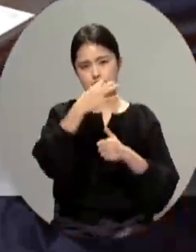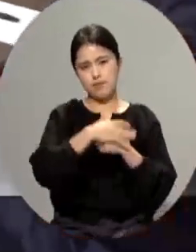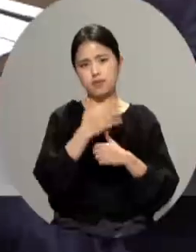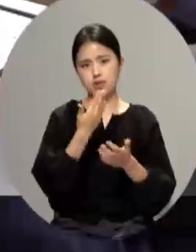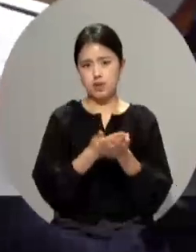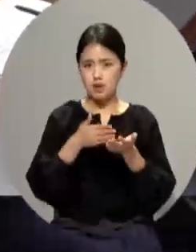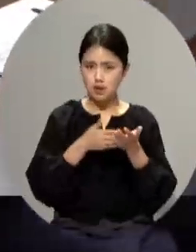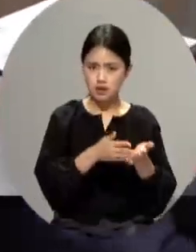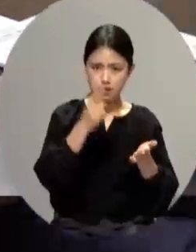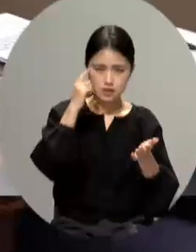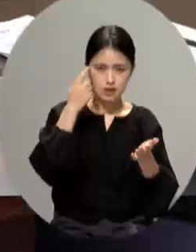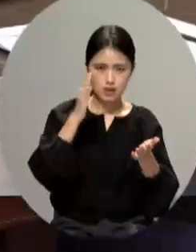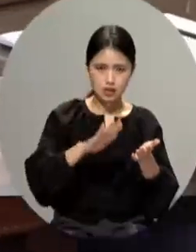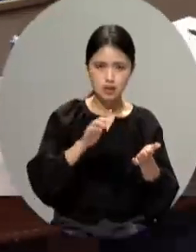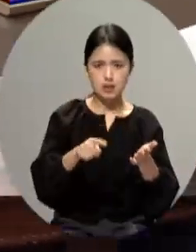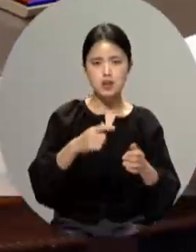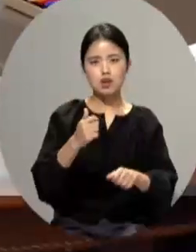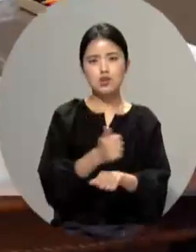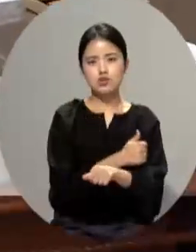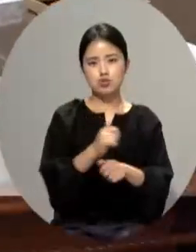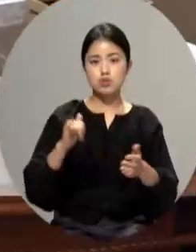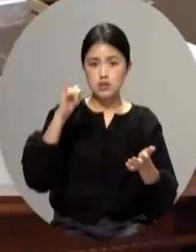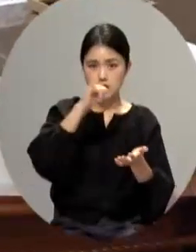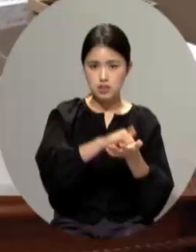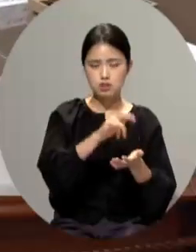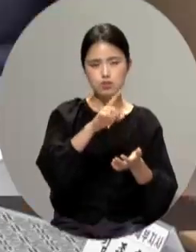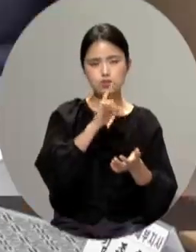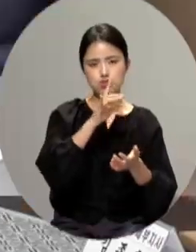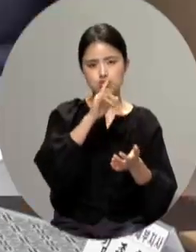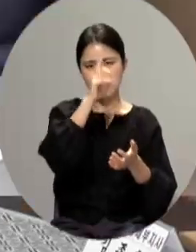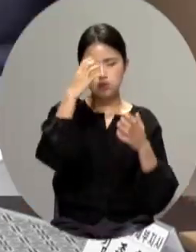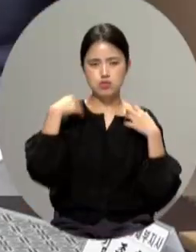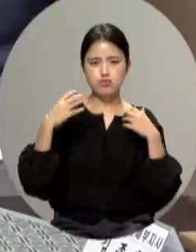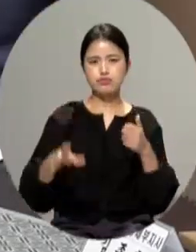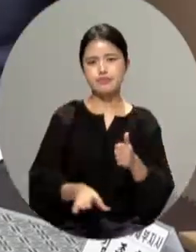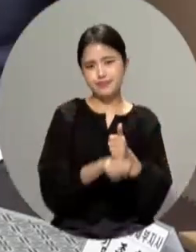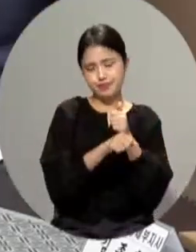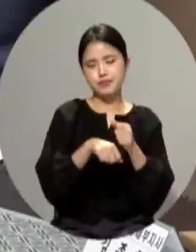법무부는 출입국 정책은 중앙정부가 통제해야 한다고 입장을 고수하고 있습니다.